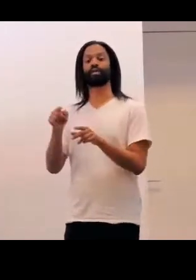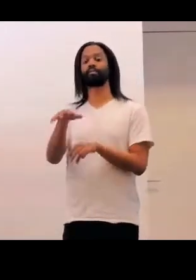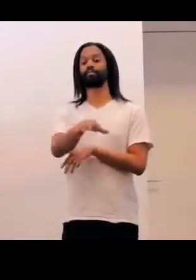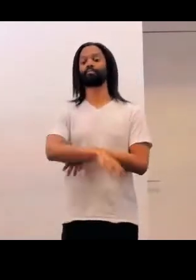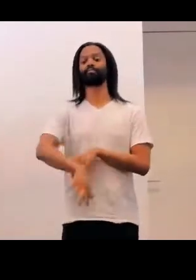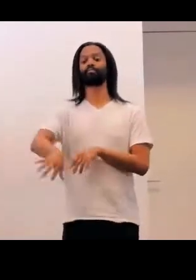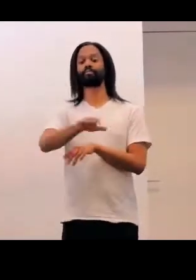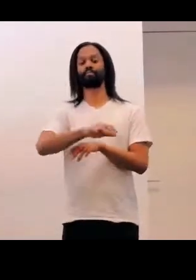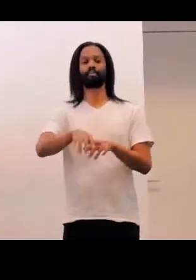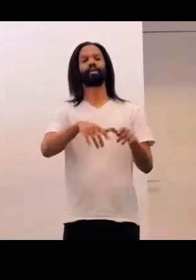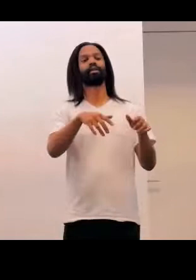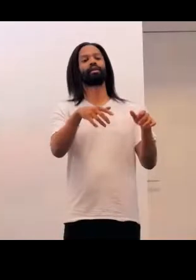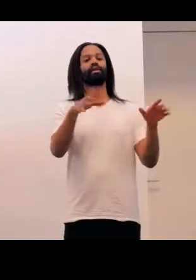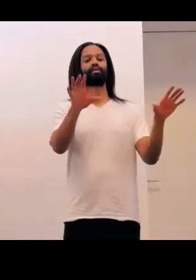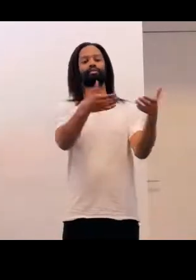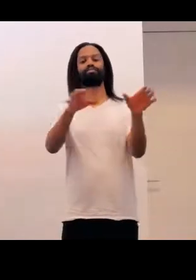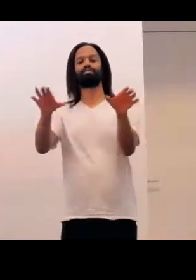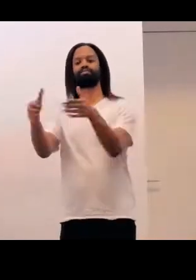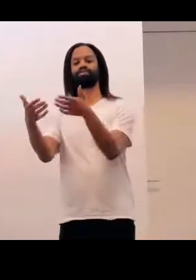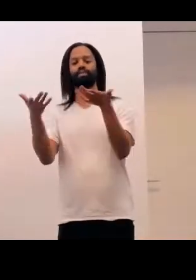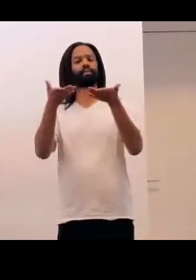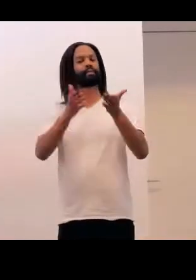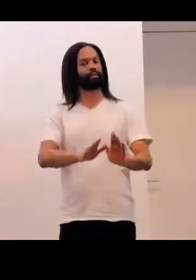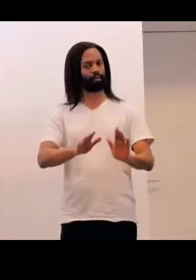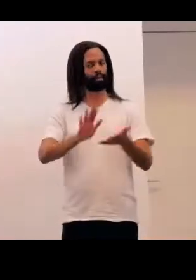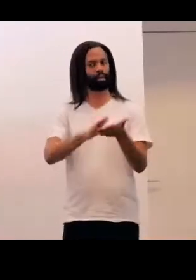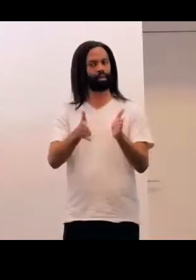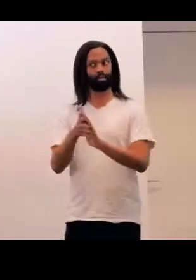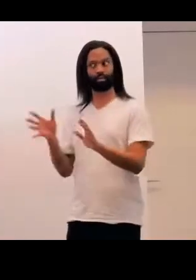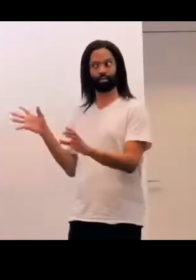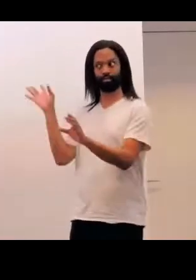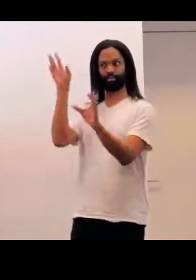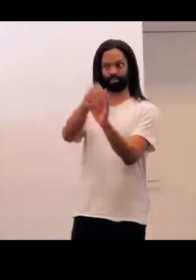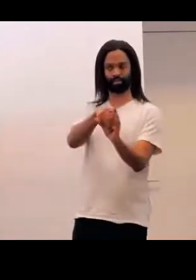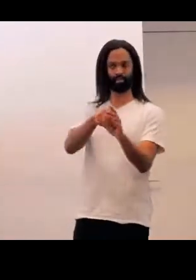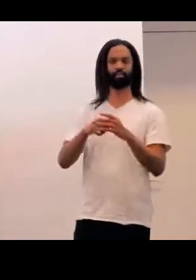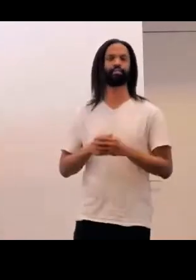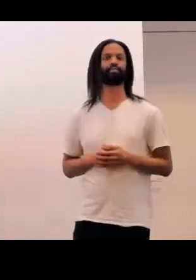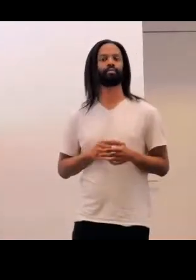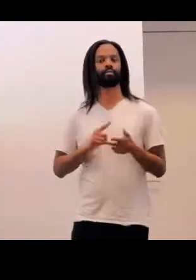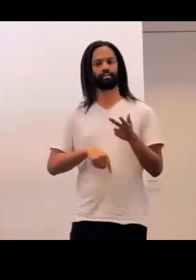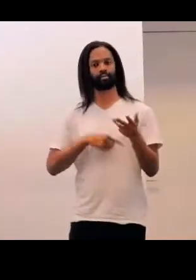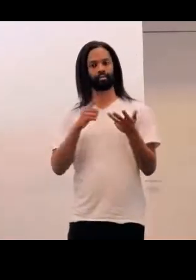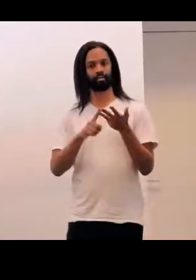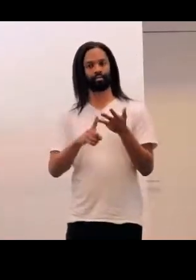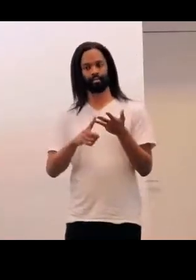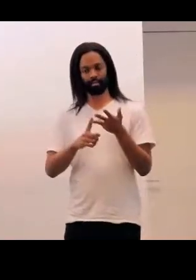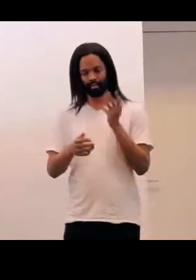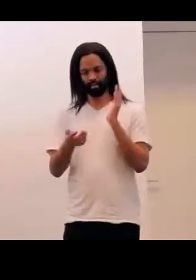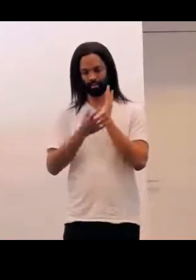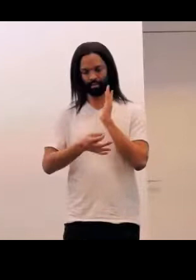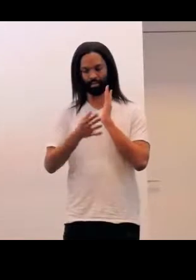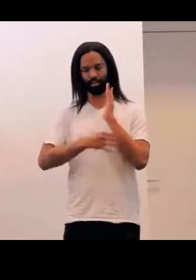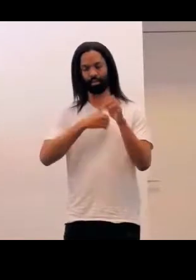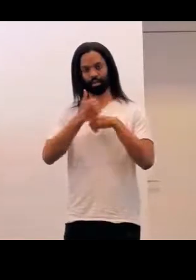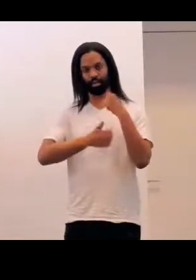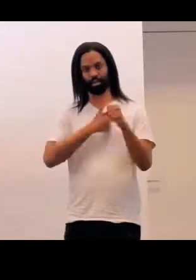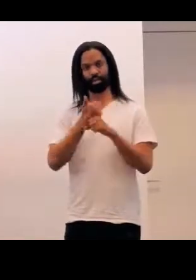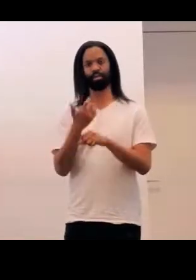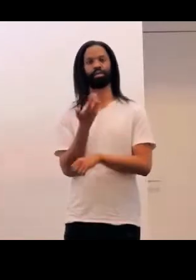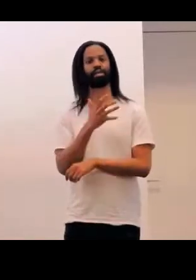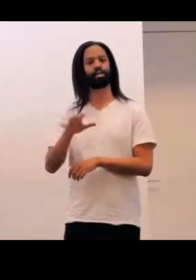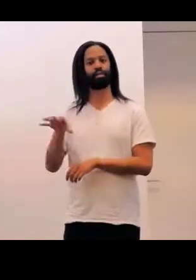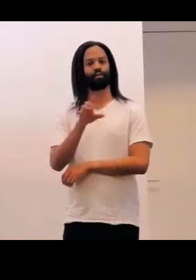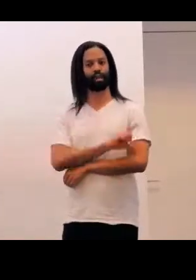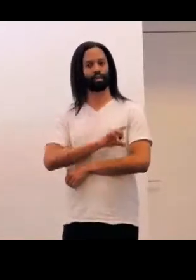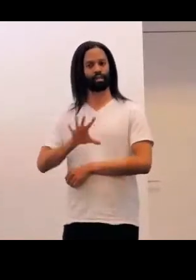organes statutaires de l'association, d'autoriser le versement de la cotisation annuelle de 525